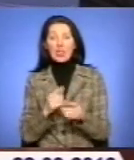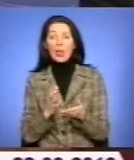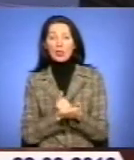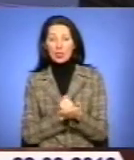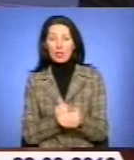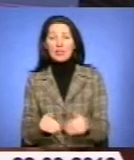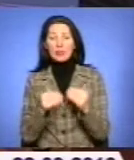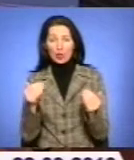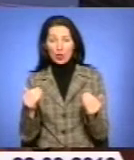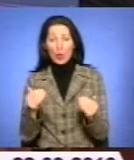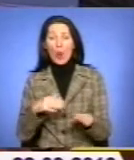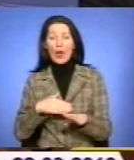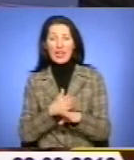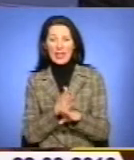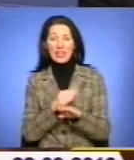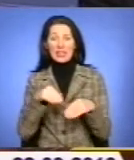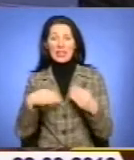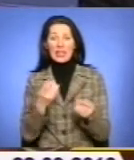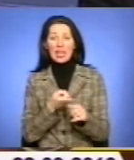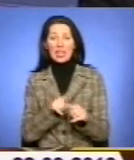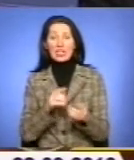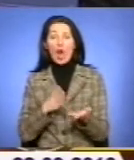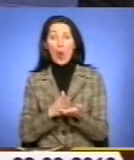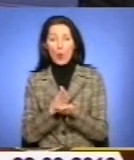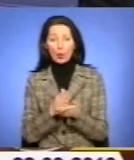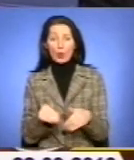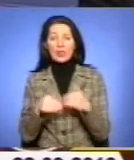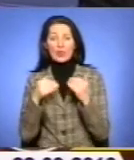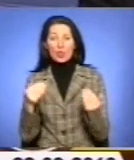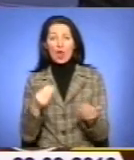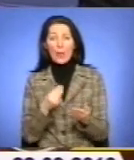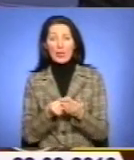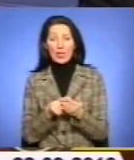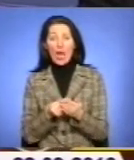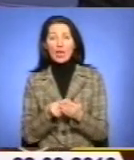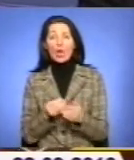збільшуємо якість надання цих послуг. Збільшимо